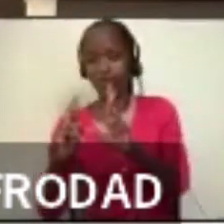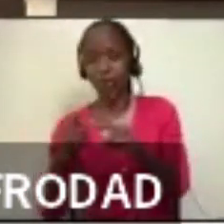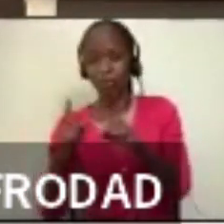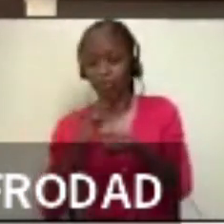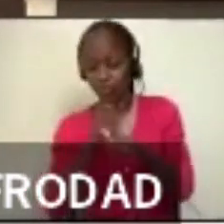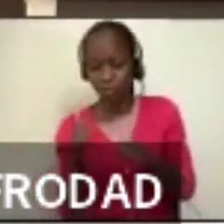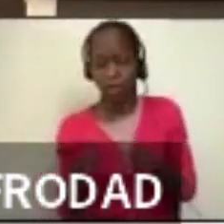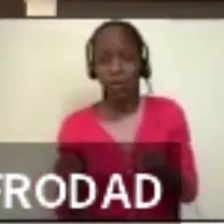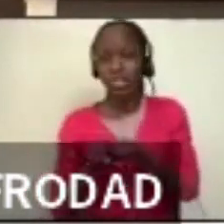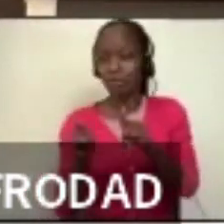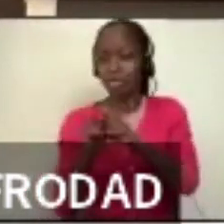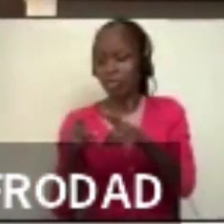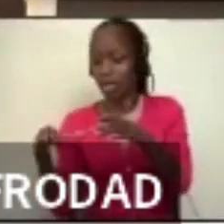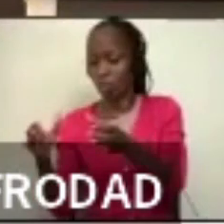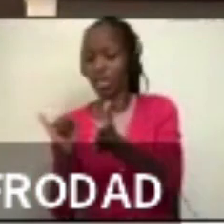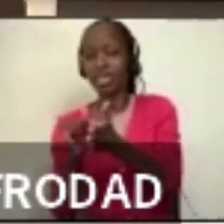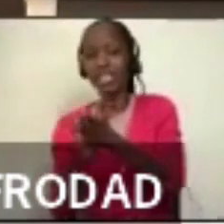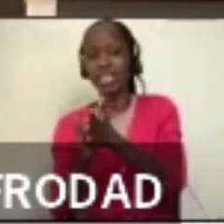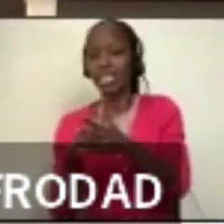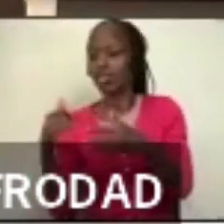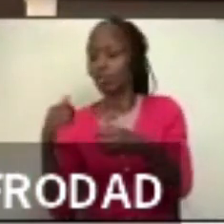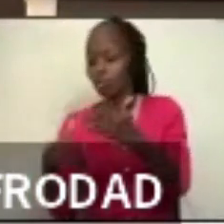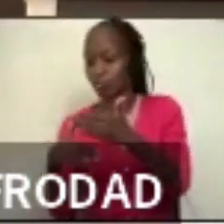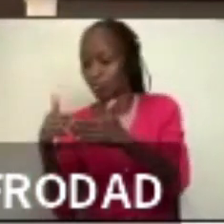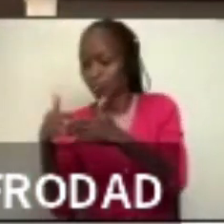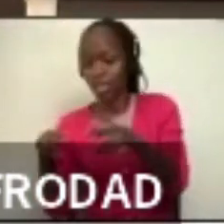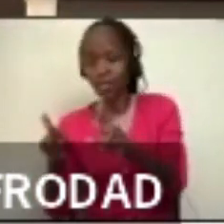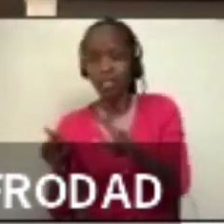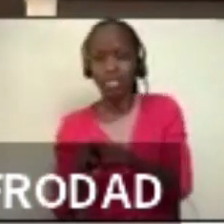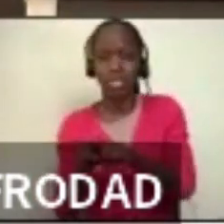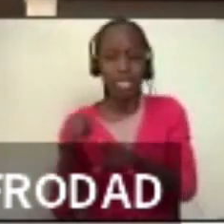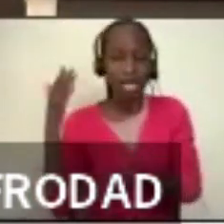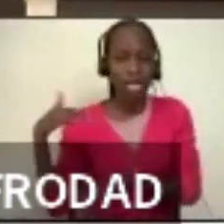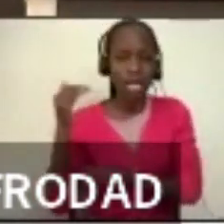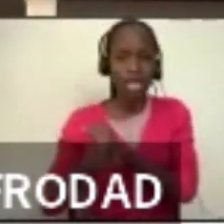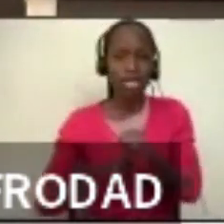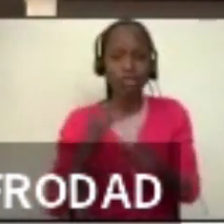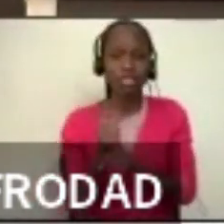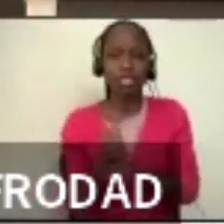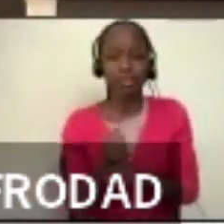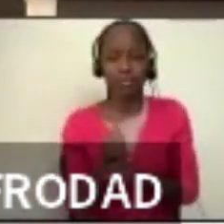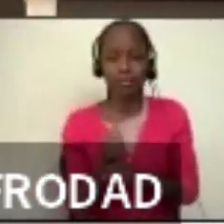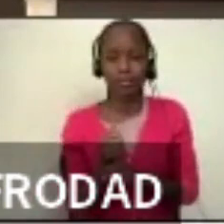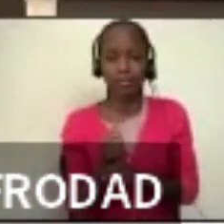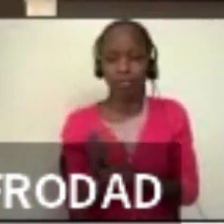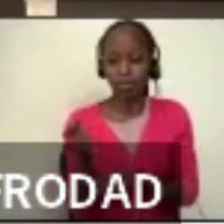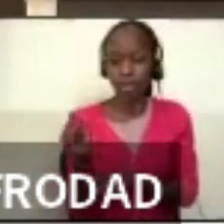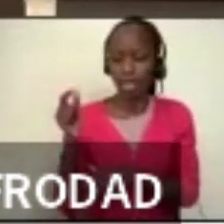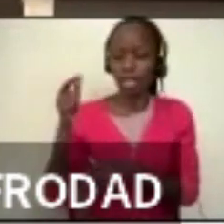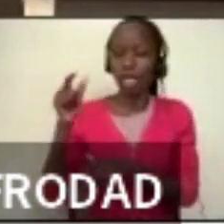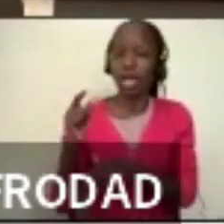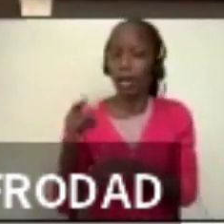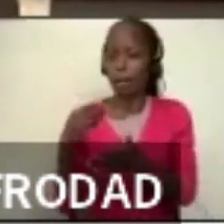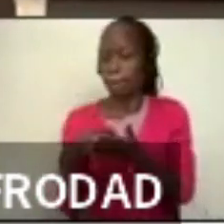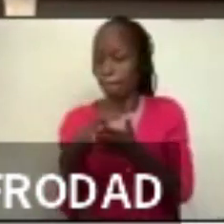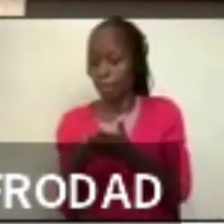dessus. Et à chaque année, il y a un avenant, c'est-à-dire que l'on rajoute de l'argent au contrat et à la société pour qu'elle puisse